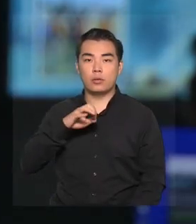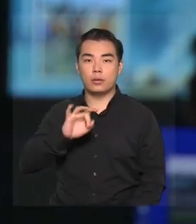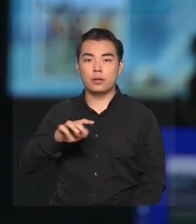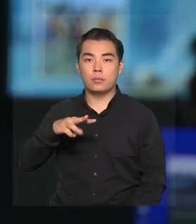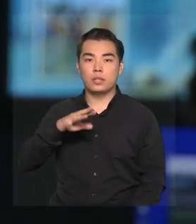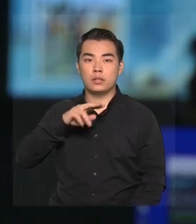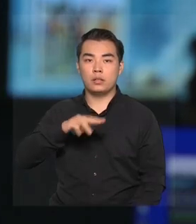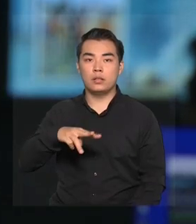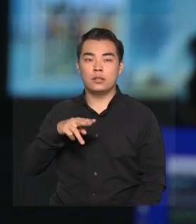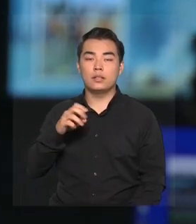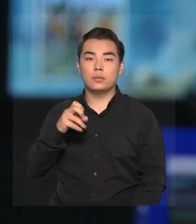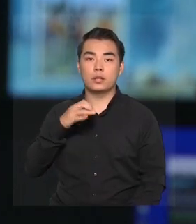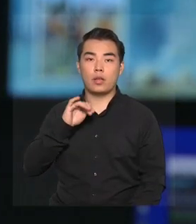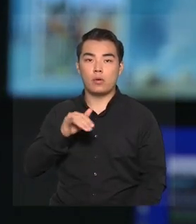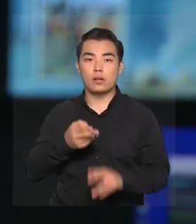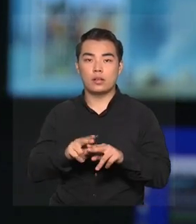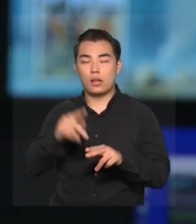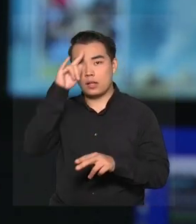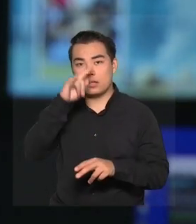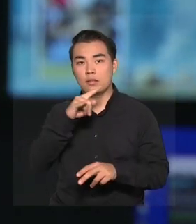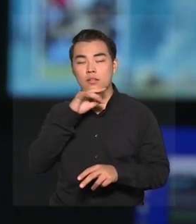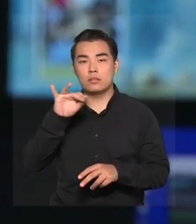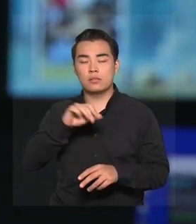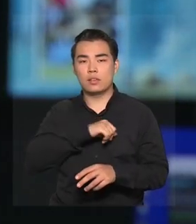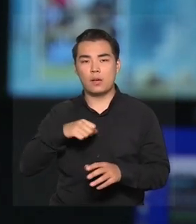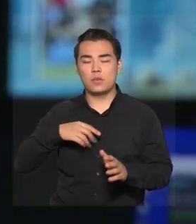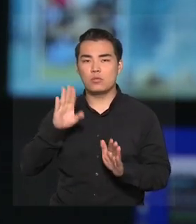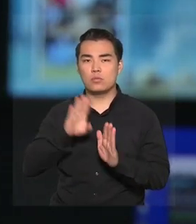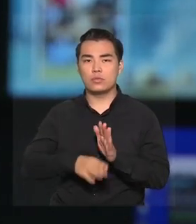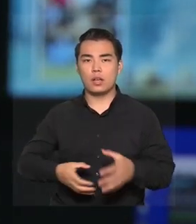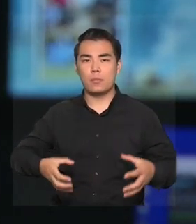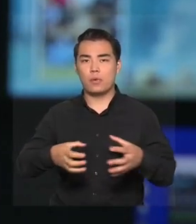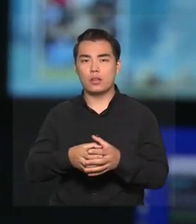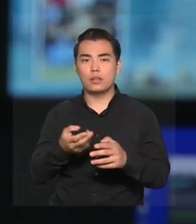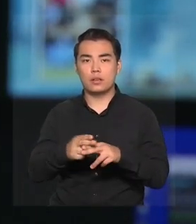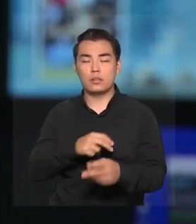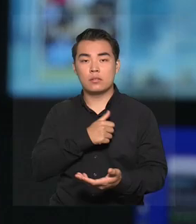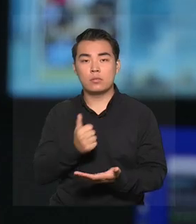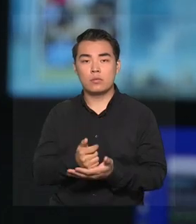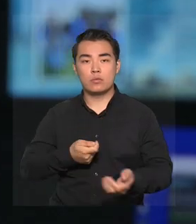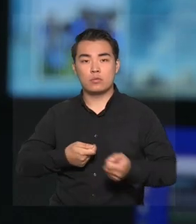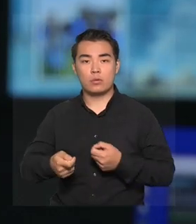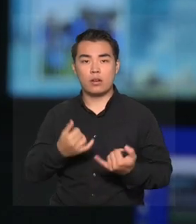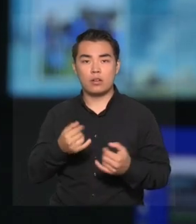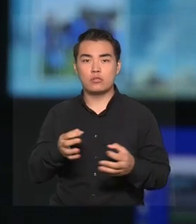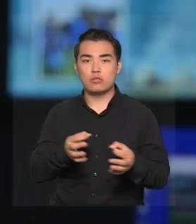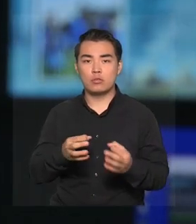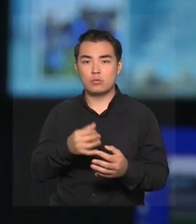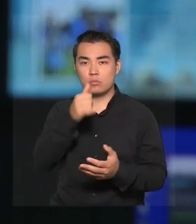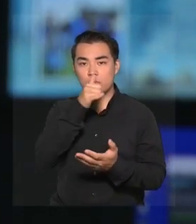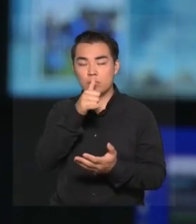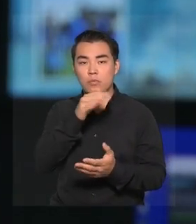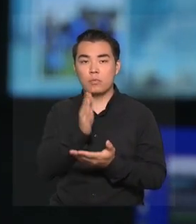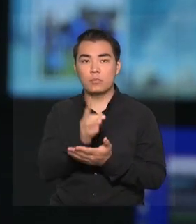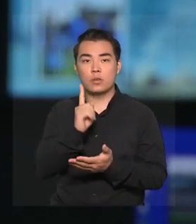ArcelorMittal Теміртау Қазақстан тарихындағы ең нашар компания. Кәсіпорында бүгінге дейін басқарған басшылардың қолынан ештеңе келмейді.